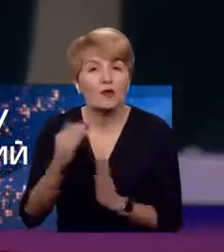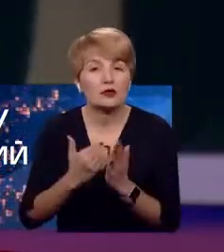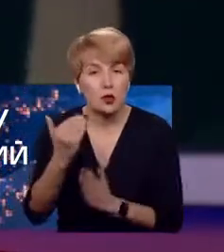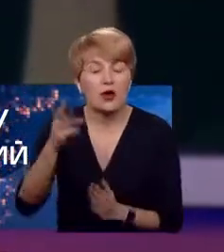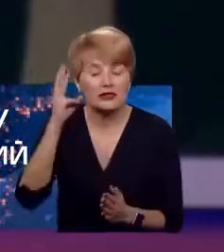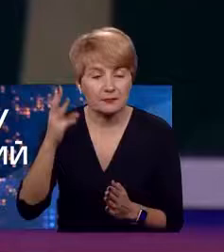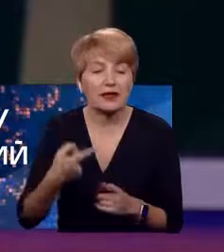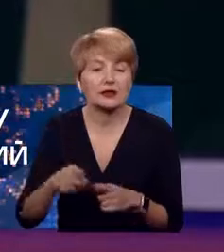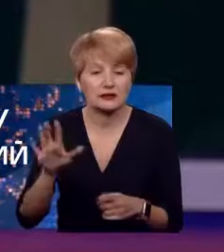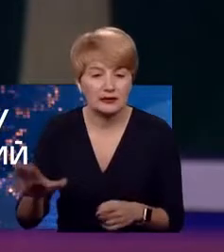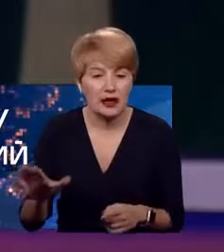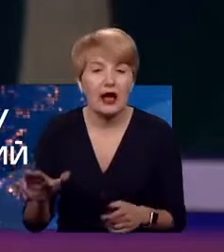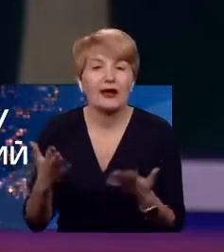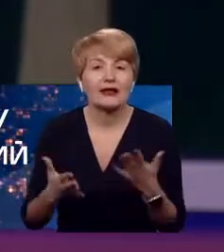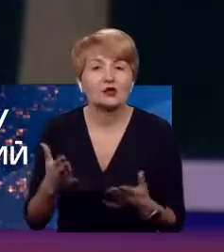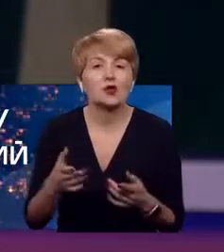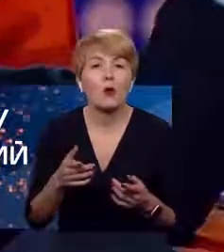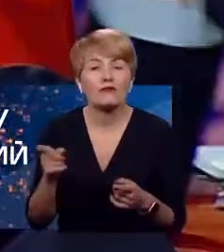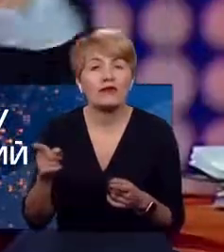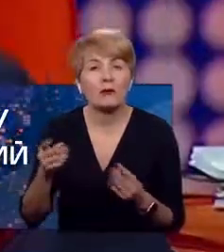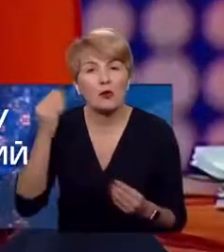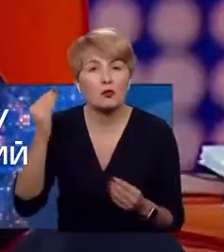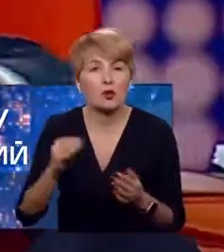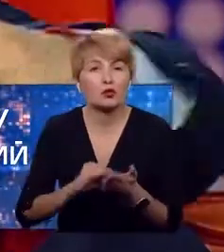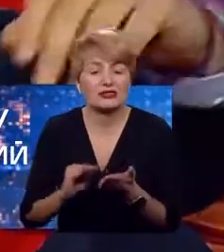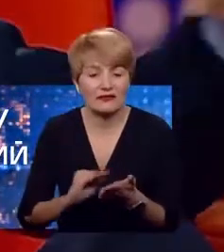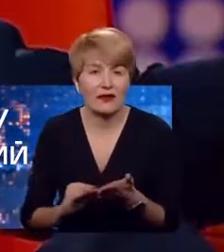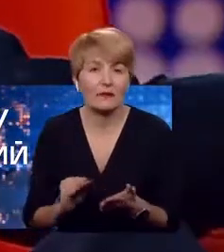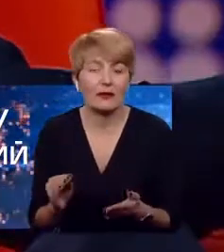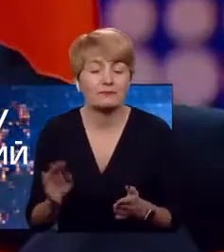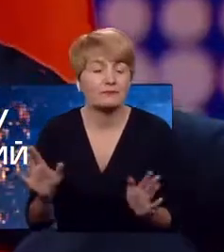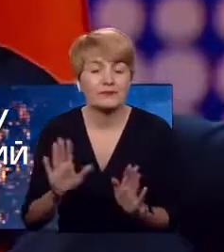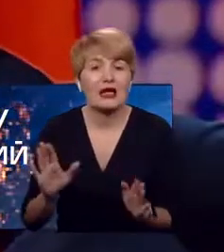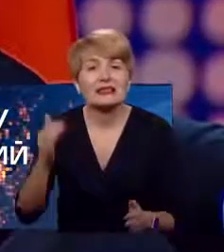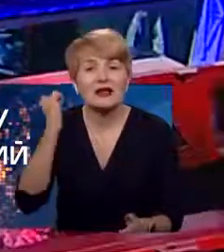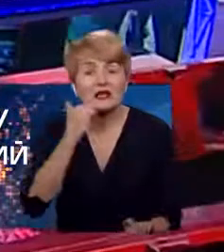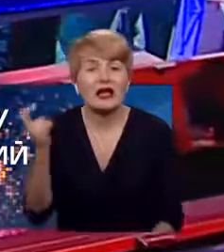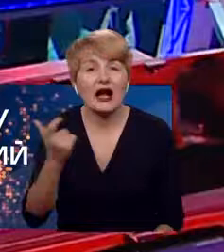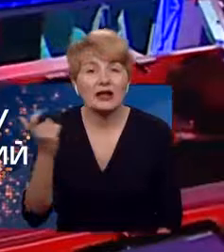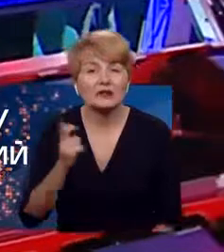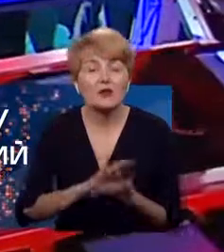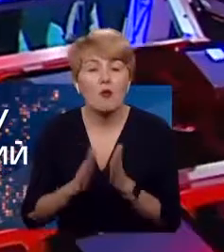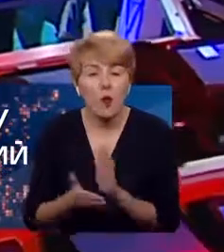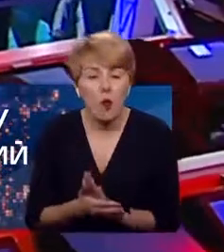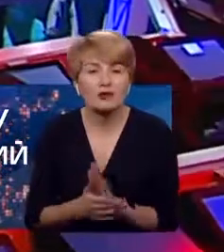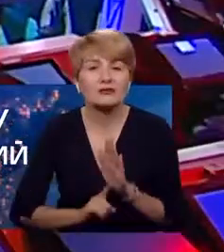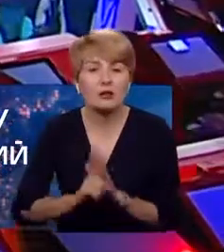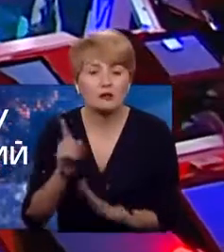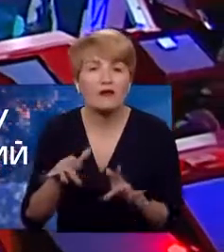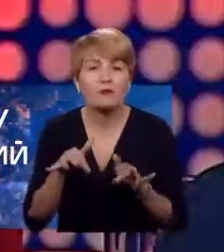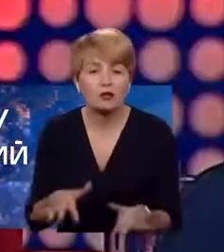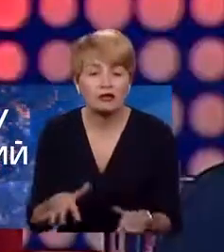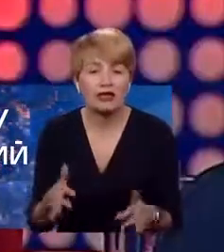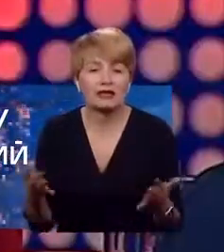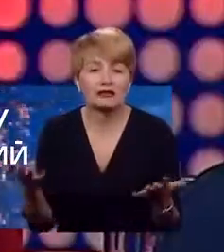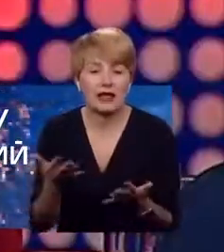висока, зависока. Те, що якщо маніпулює цифрами, правда. Але тут правий. Просто завдяки харківським угодам дійсно стартував процес, який